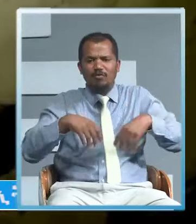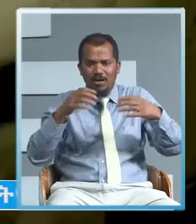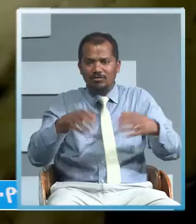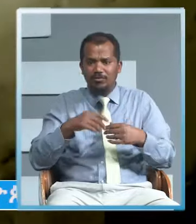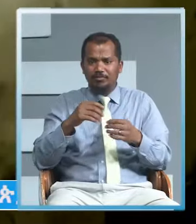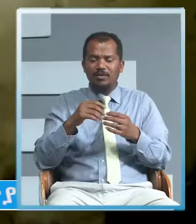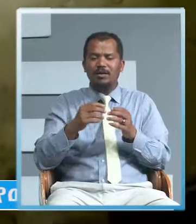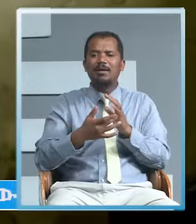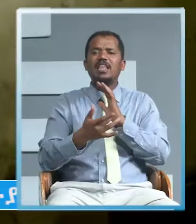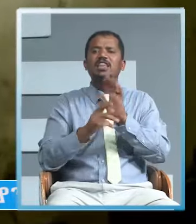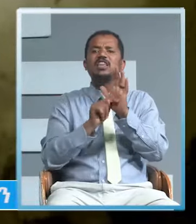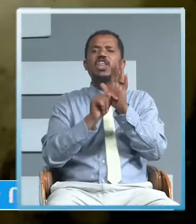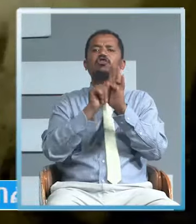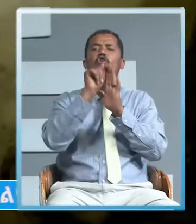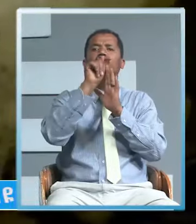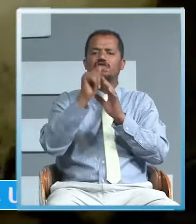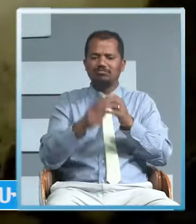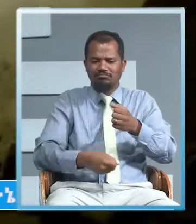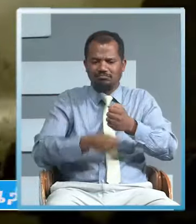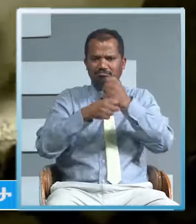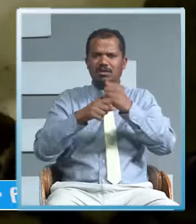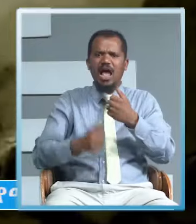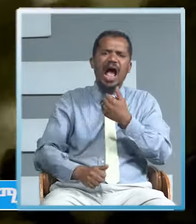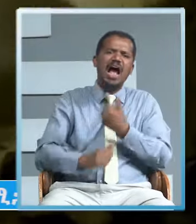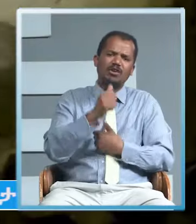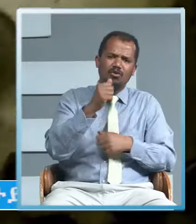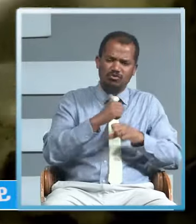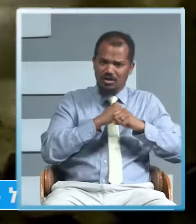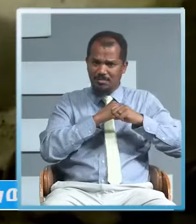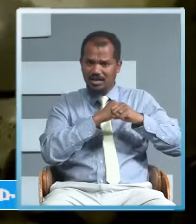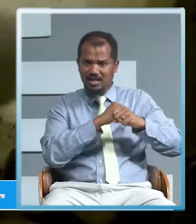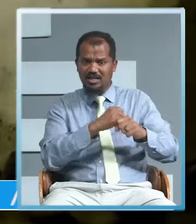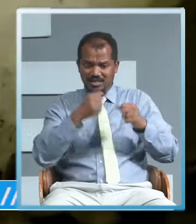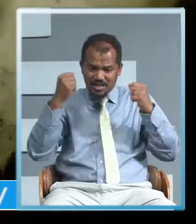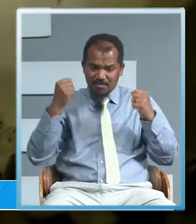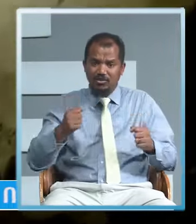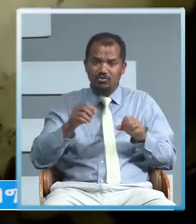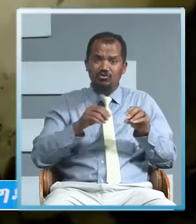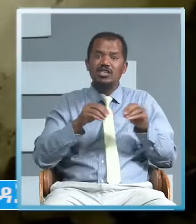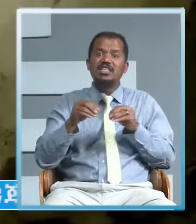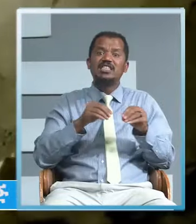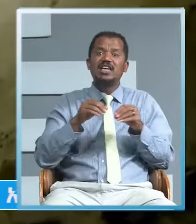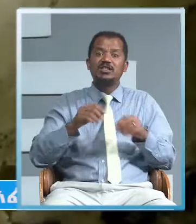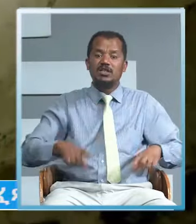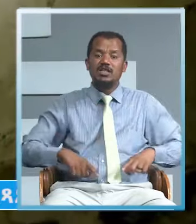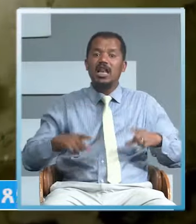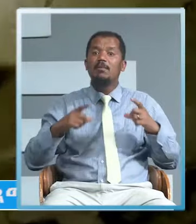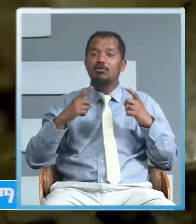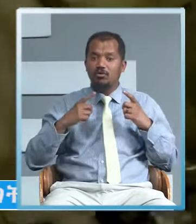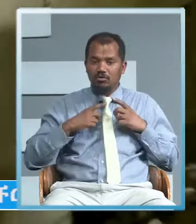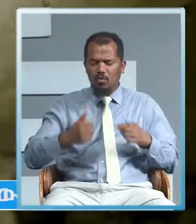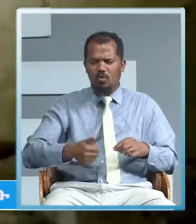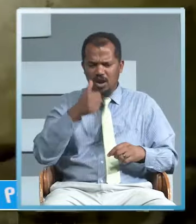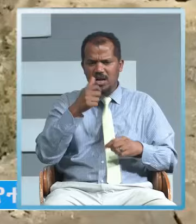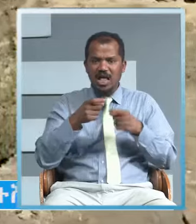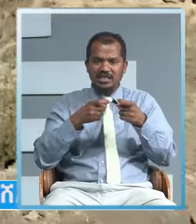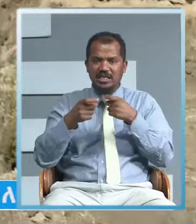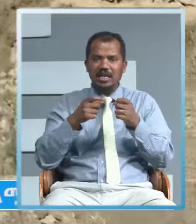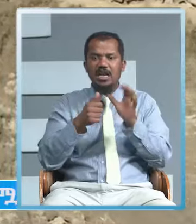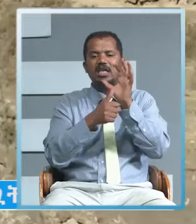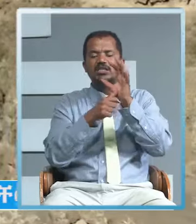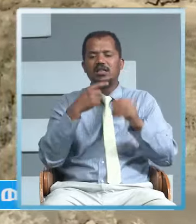ቁፋሮች በቴክኖሎጂ የታገዙ እንዲሆኑና አደጋዎችን ለመከላከል የሚያስችሉ እንቅስቃሴዎች ስለመኖራቸው ዋና